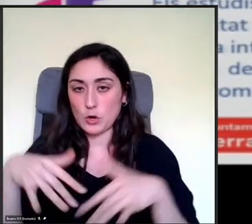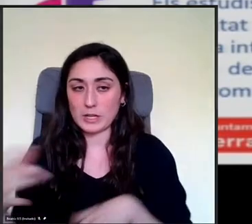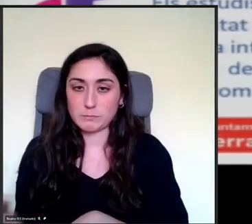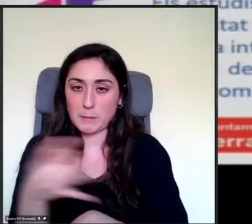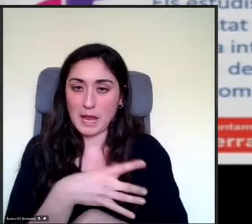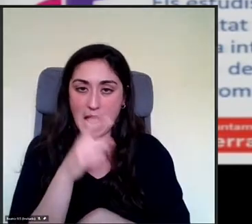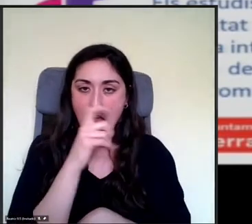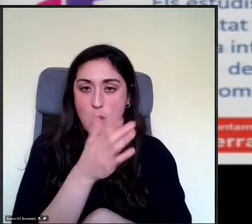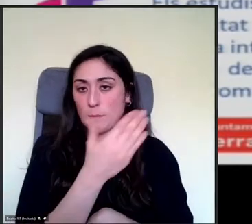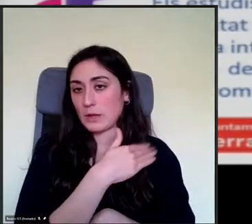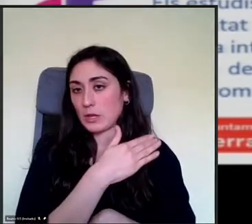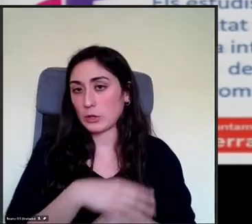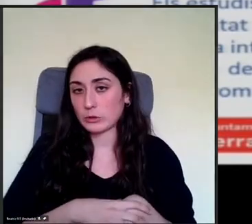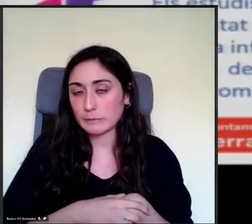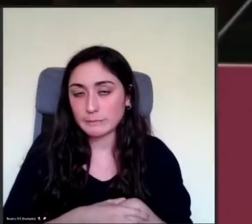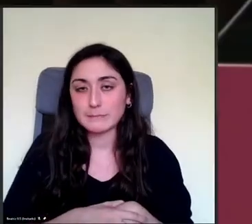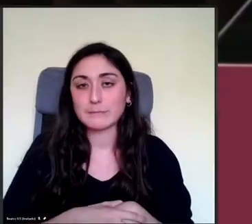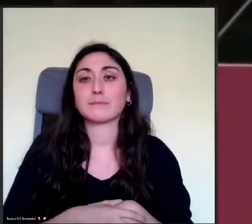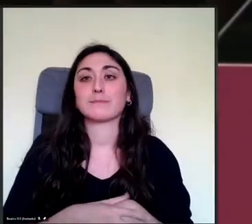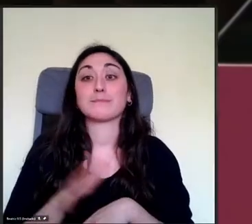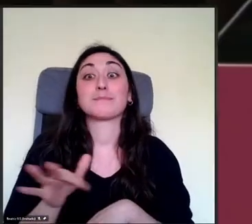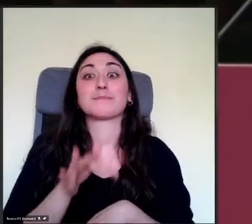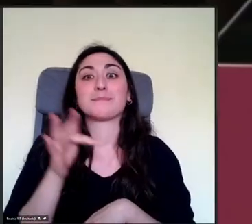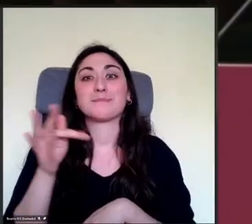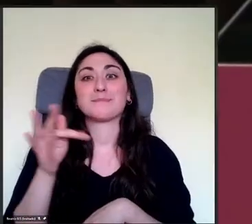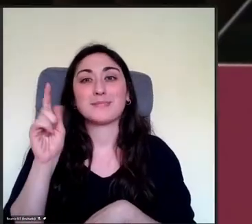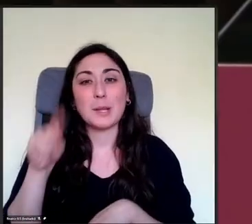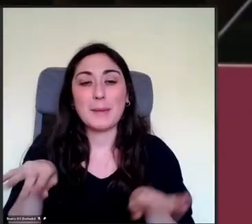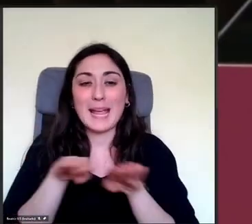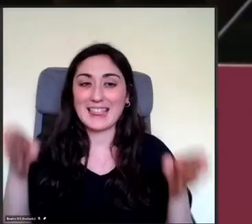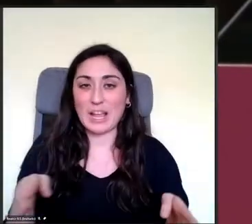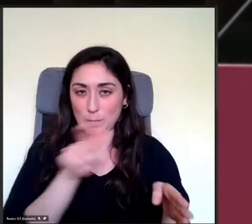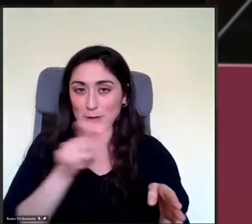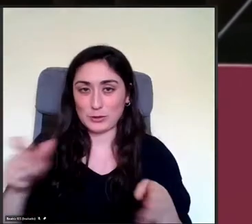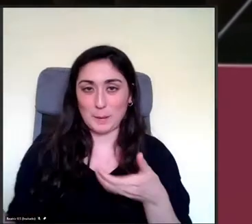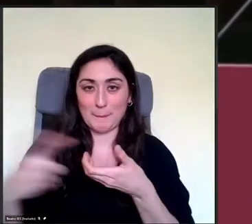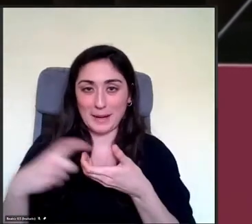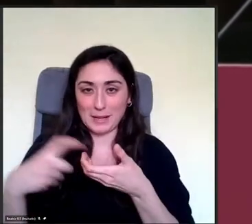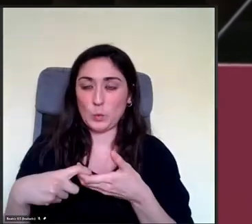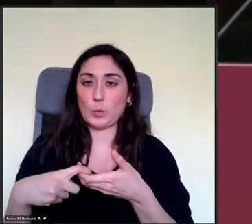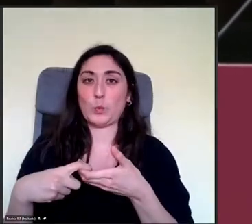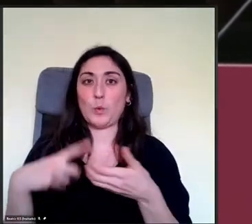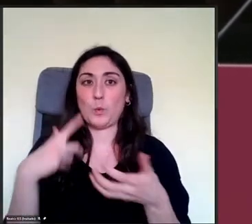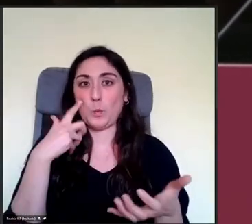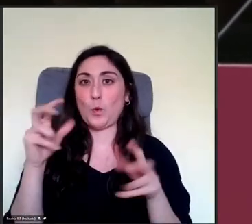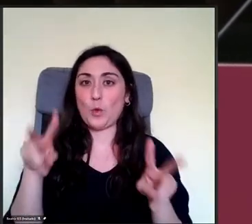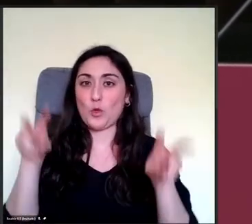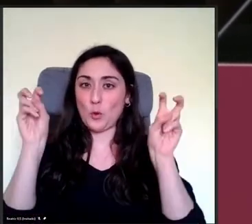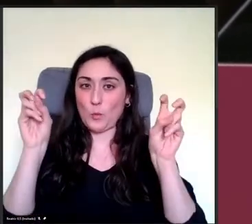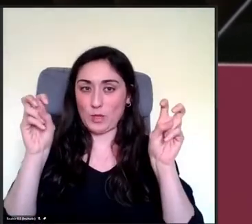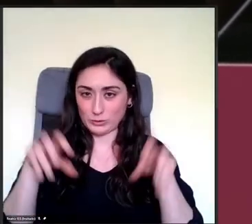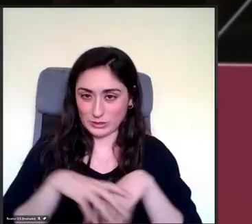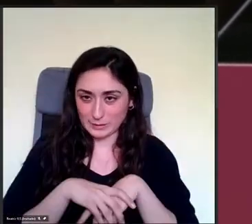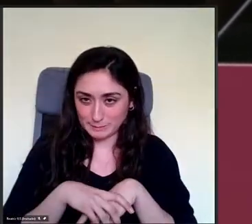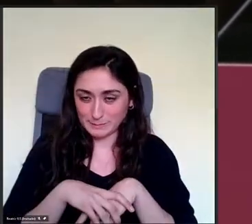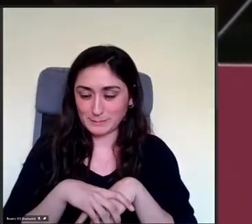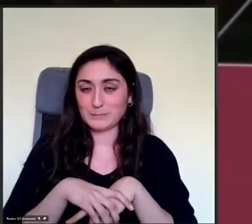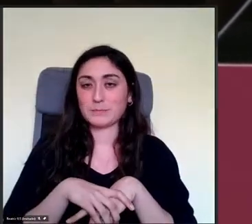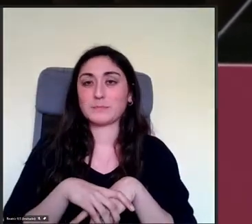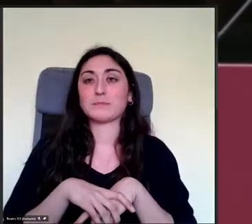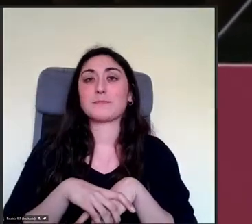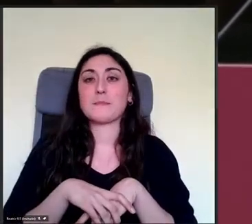una taula molt innovadora i que probablement ens marca un element a seguir sobre el que